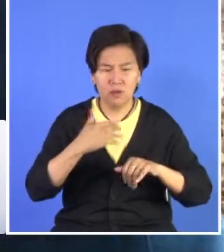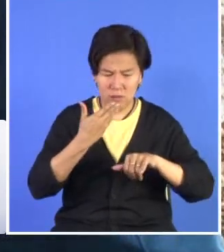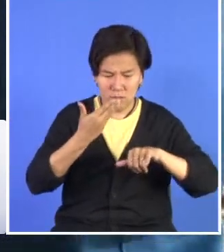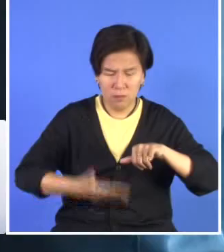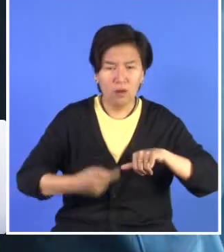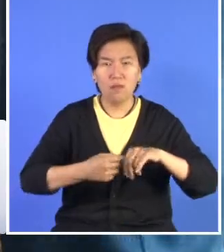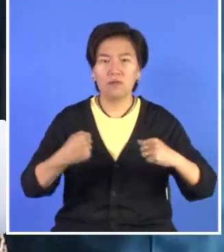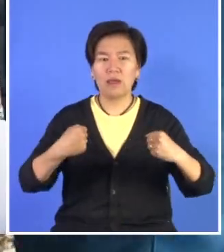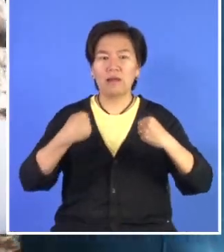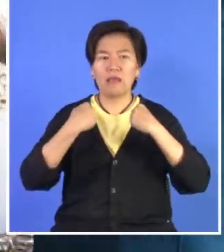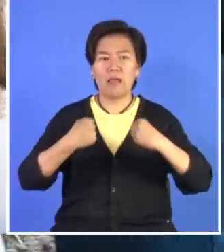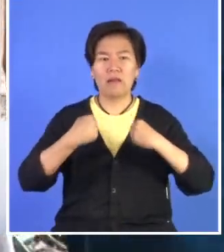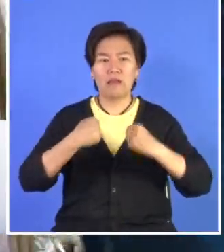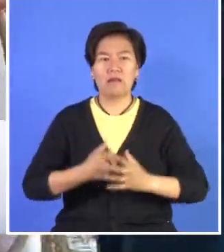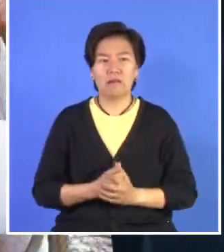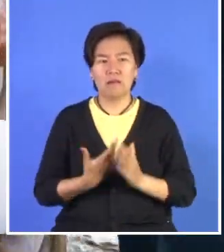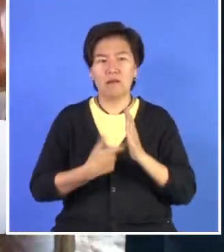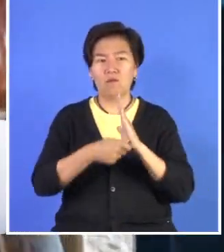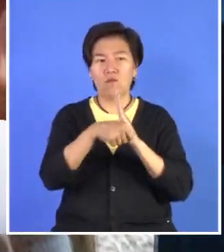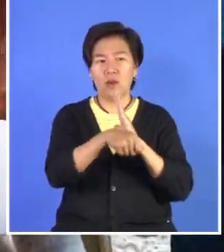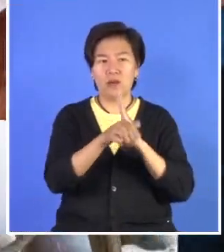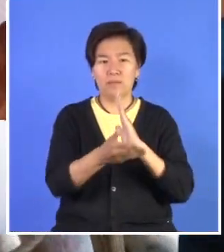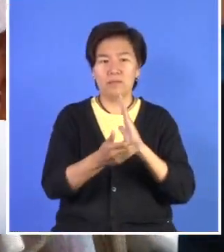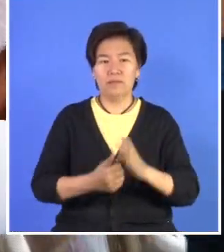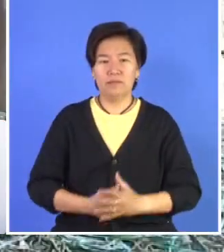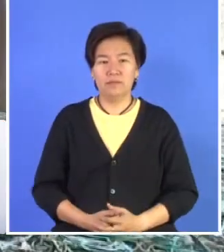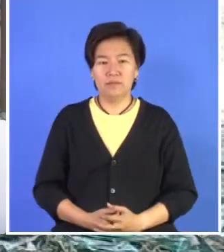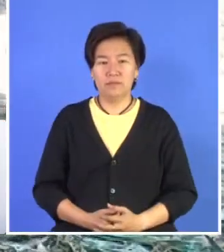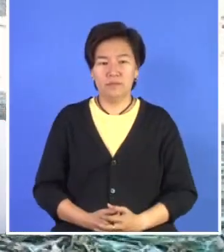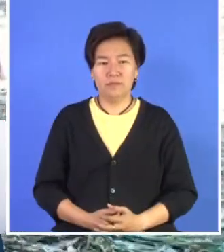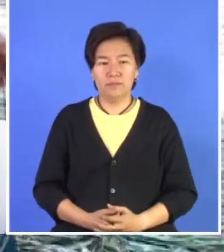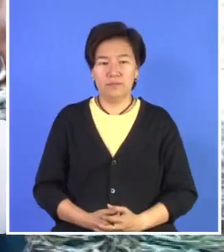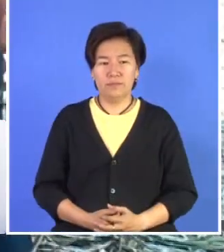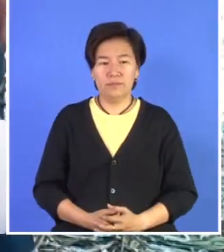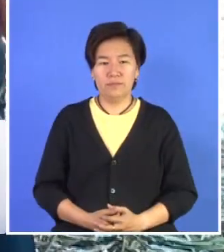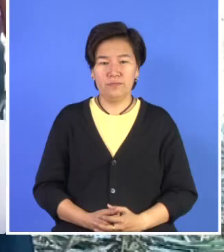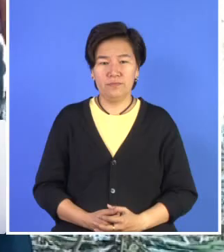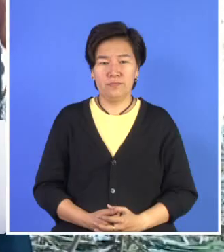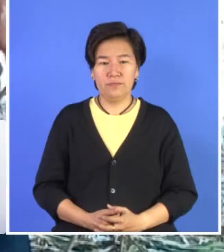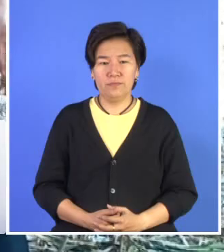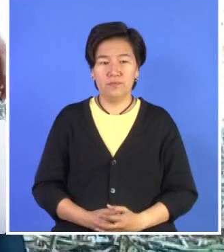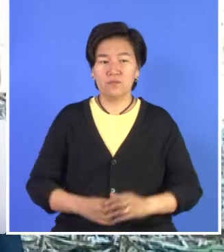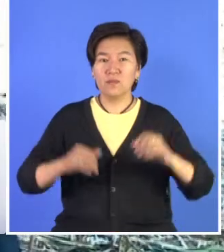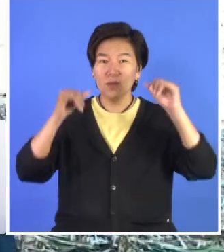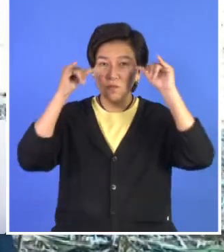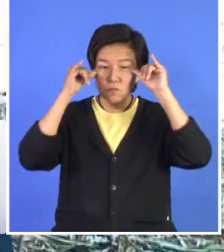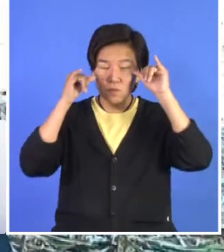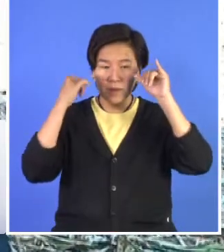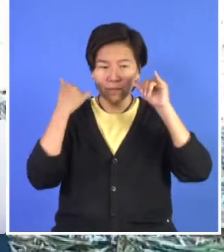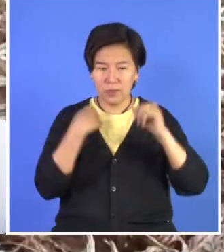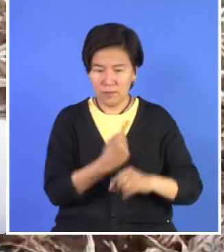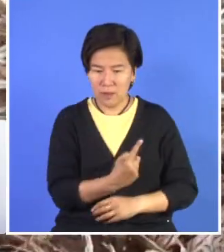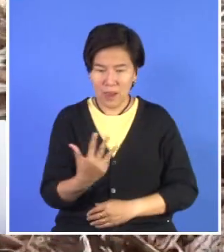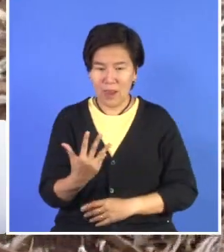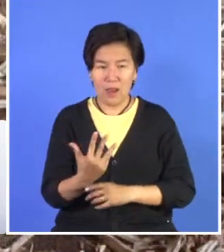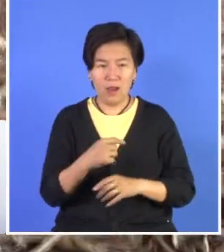คะอยู่ที่ตำบลลำเพียงอำเภอคอนบุรีจังหวัดนครราชสีมานะคะควายของคุณวาสนาบันเทิงใจคือควายที่คุณวาสนามีทั้งหมด5ตัวแต่ว่าตัว